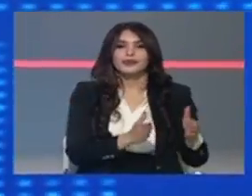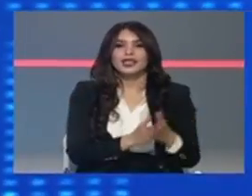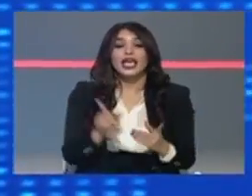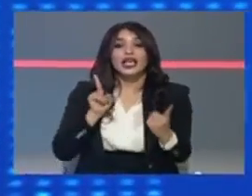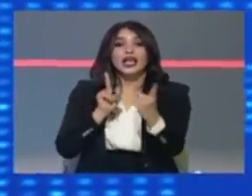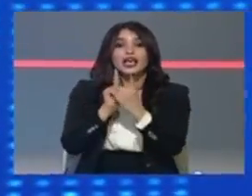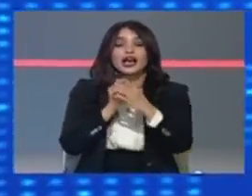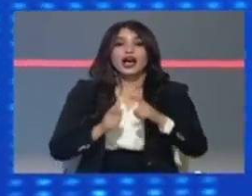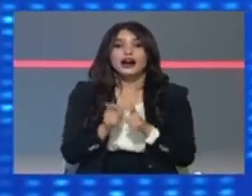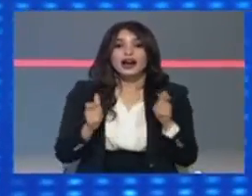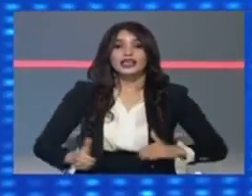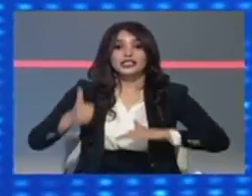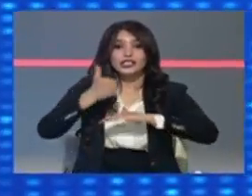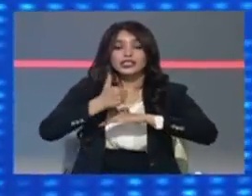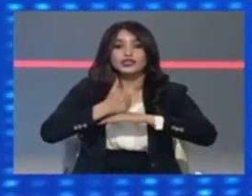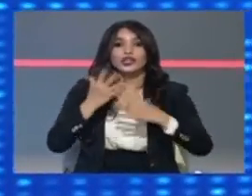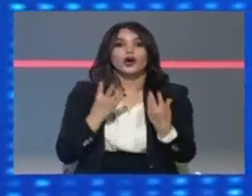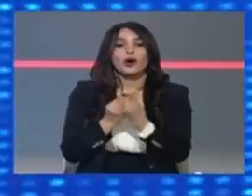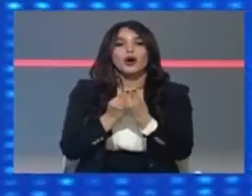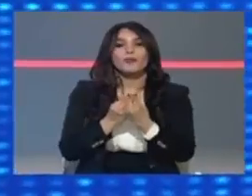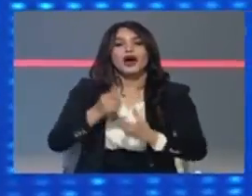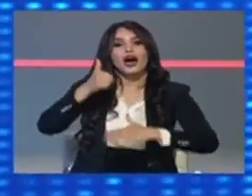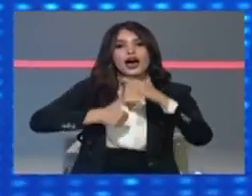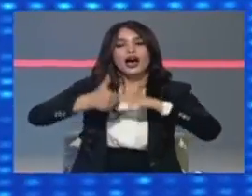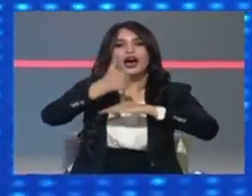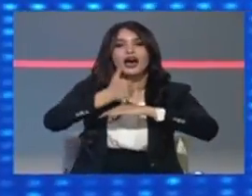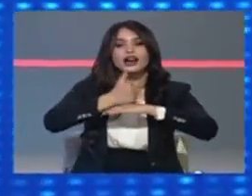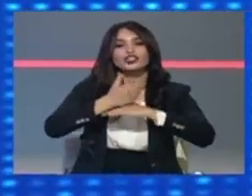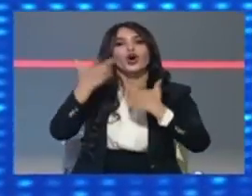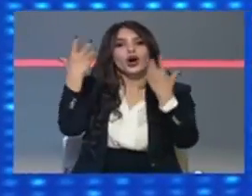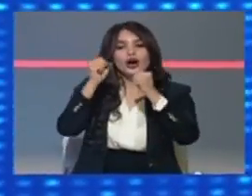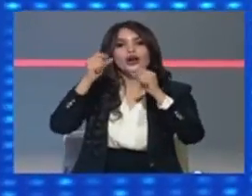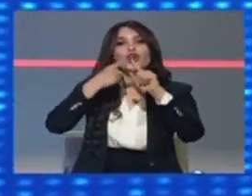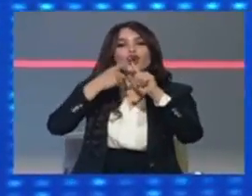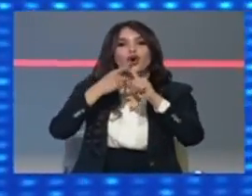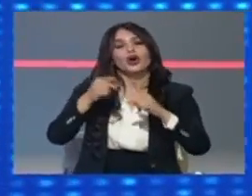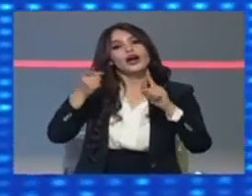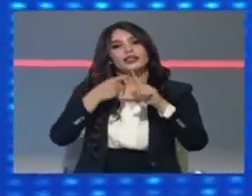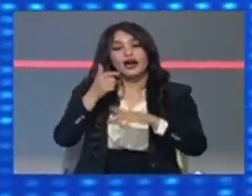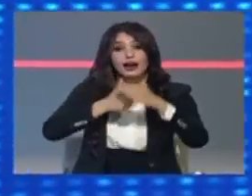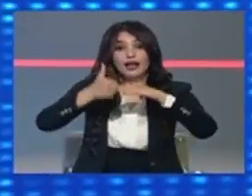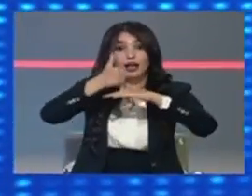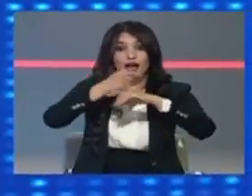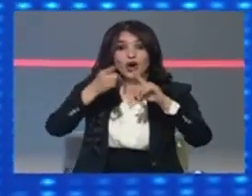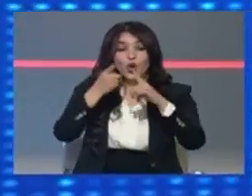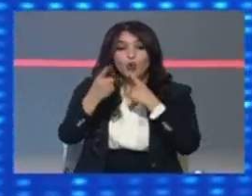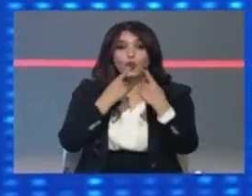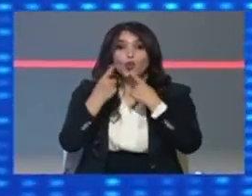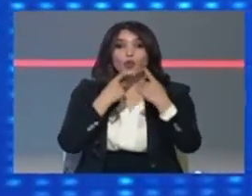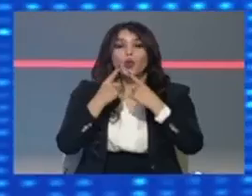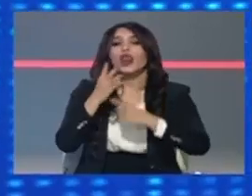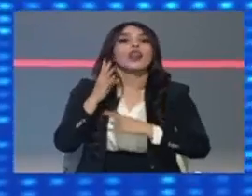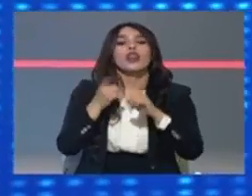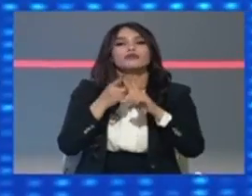التقى رئيس الحكومة إلياس الفخفاخ رئيس كونفدرالية المؤسسات المواطنة كوناك طارق الشريف، وقد تناول اللقاء